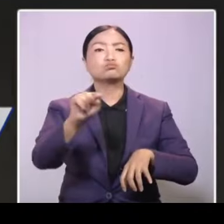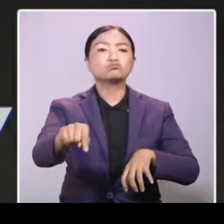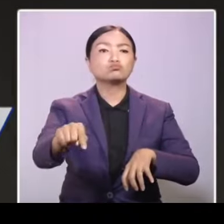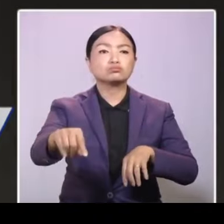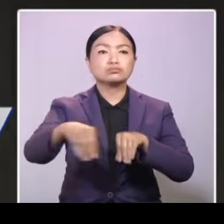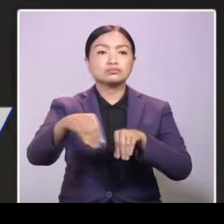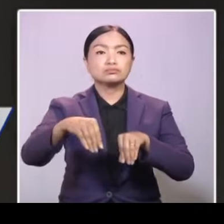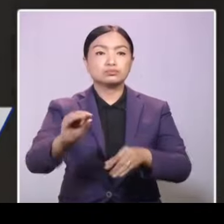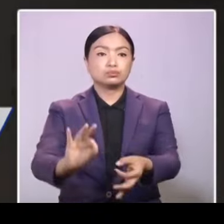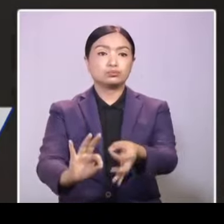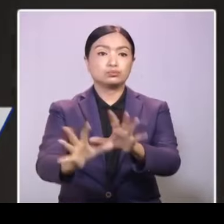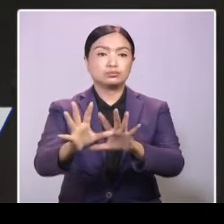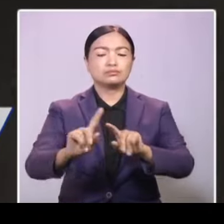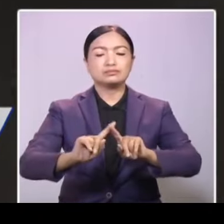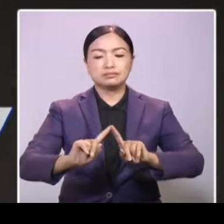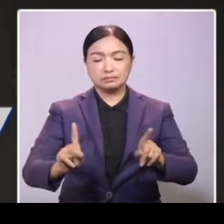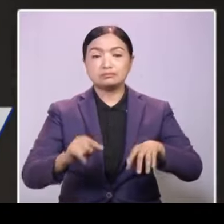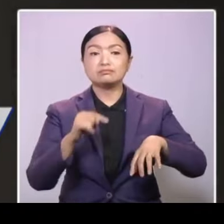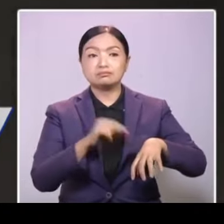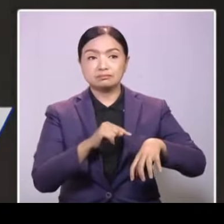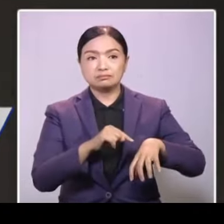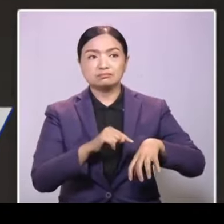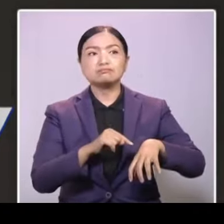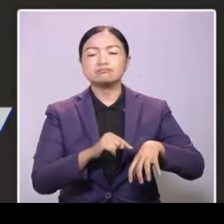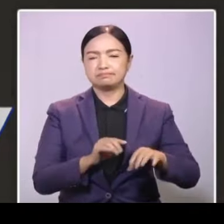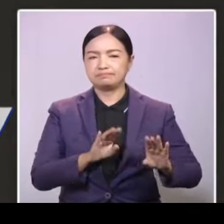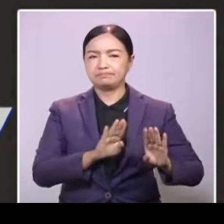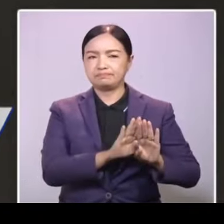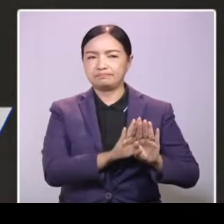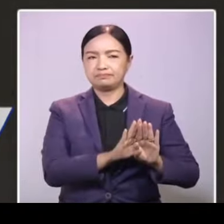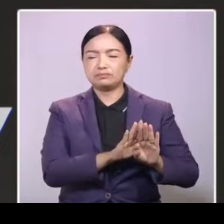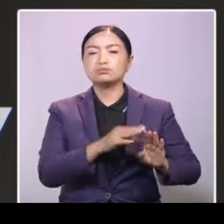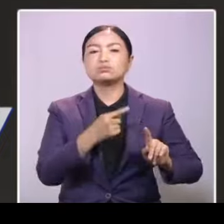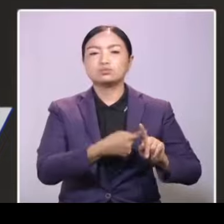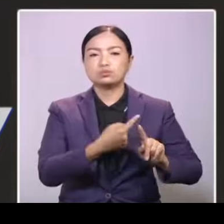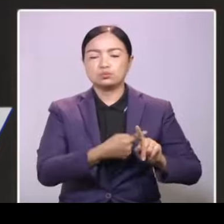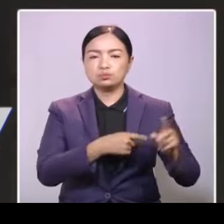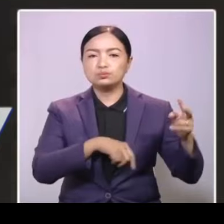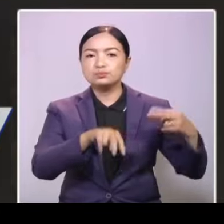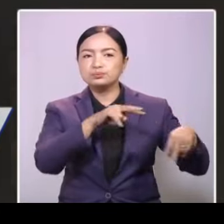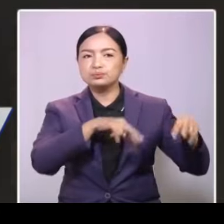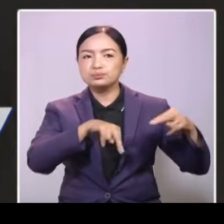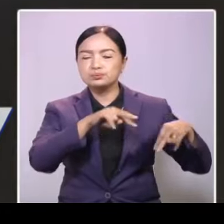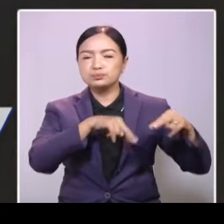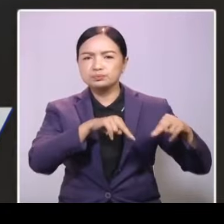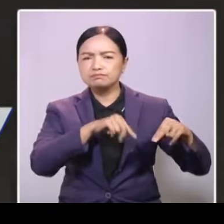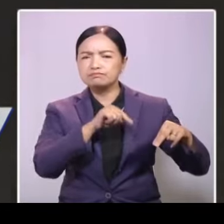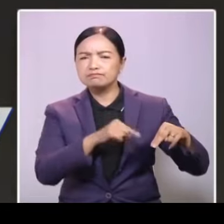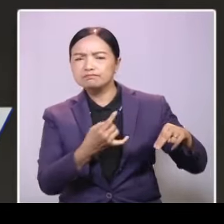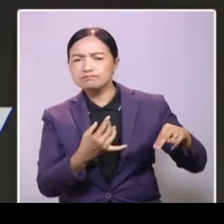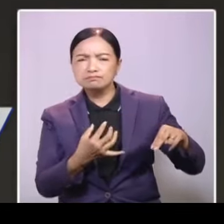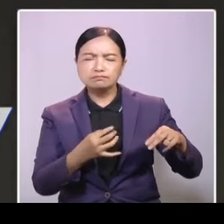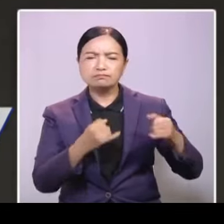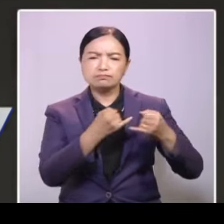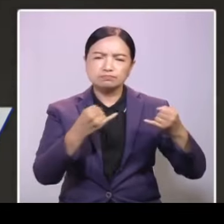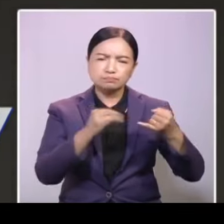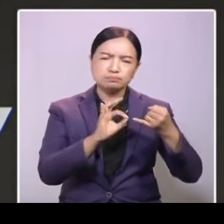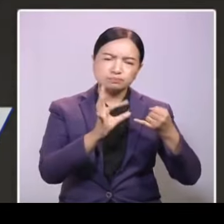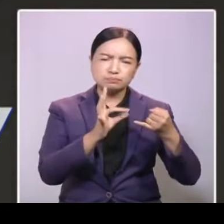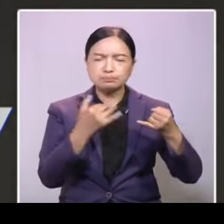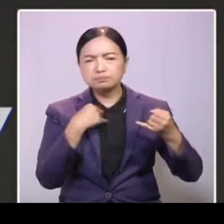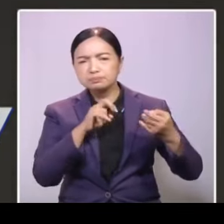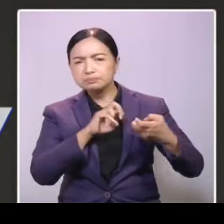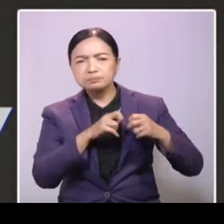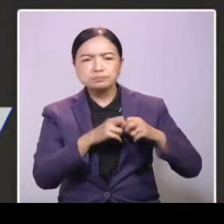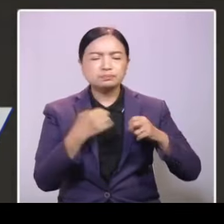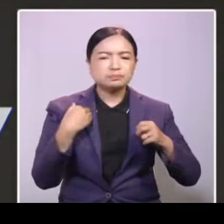แต่ว่ารถไฟฟ้า AirPod Linkจะต้องปิดสถานีชั่วคราวเพื่อตรวจสอบดูซิว่ามันมีการลัดวงจรของไฟไหมหรือว่า